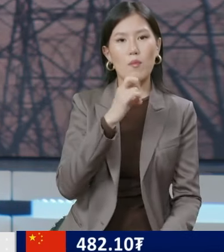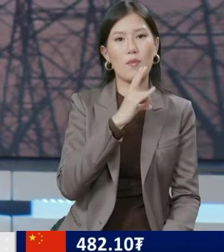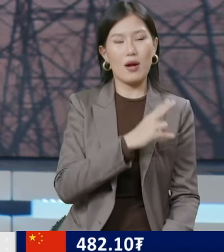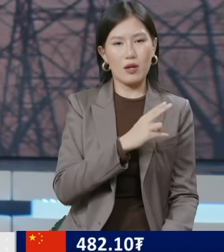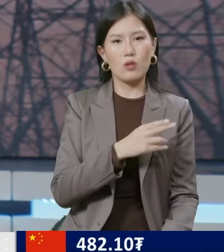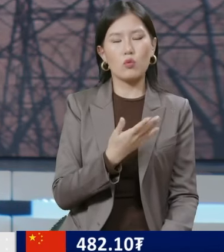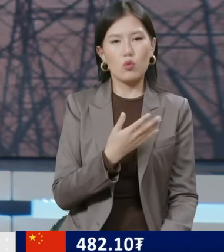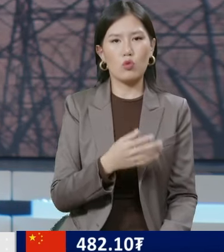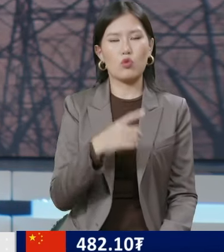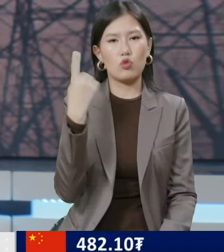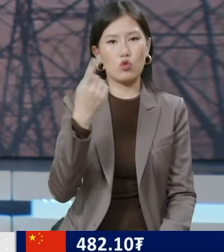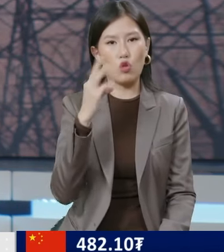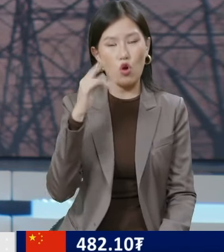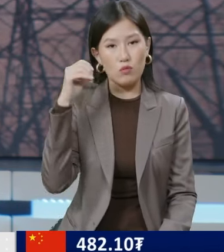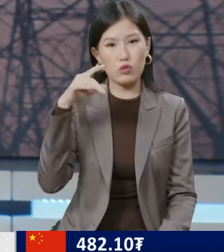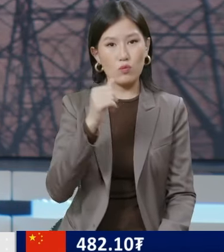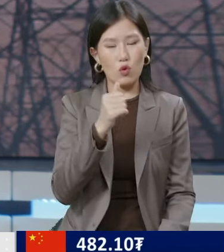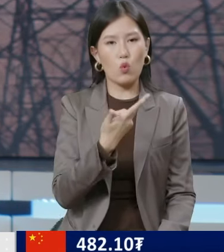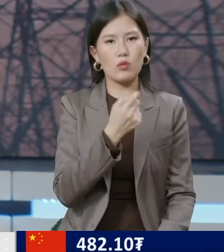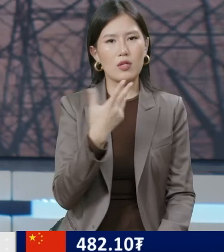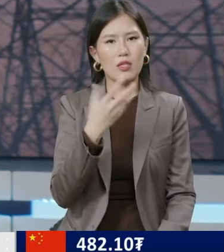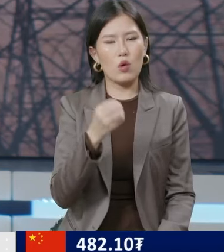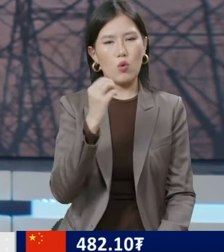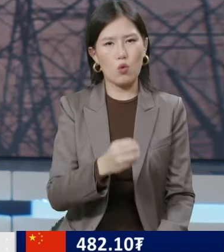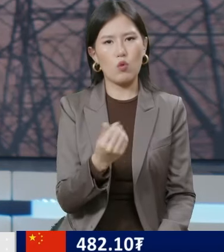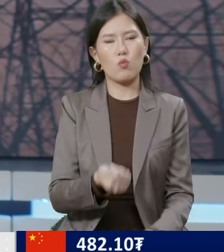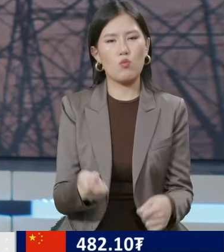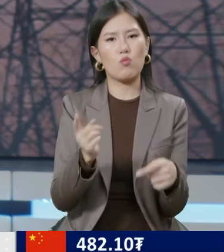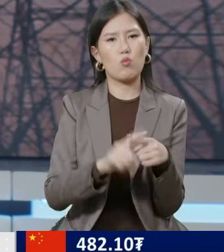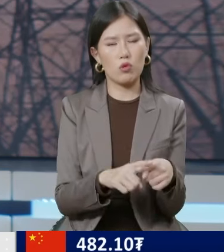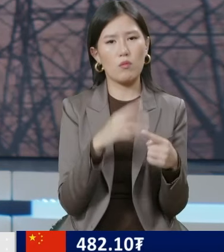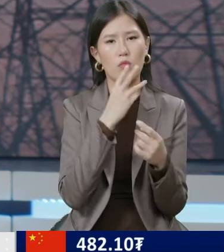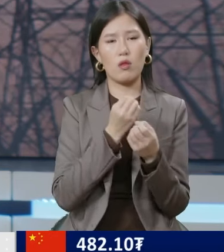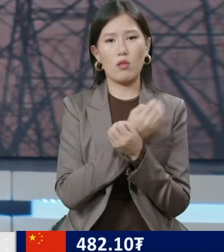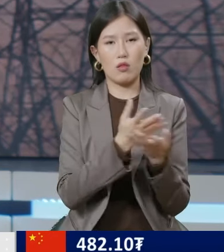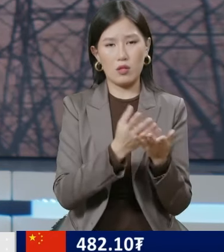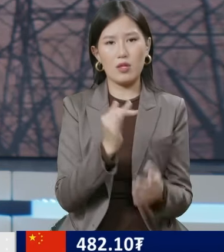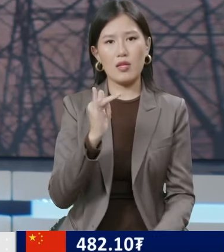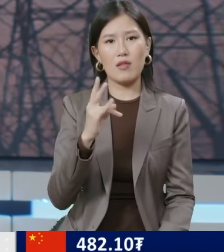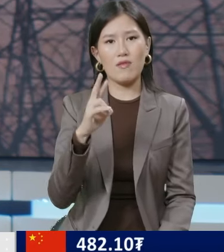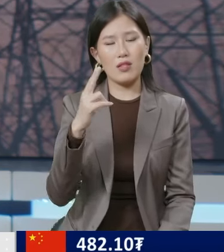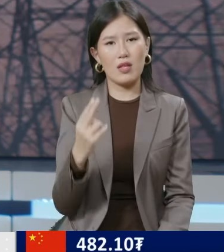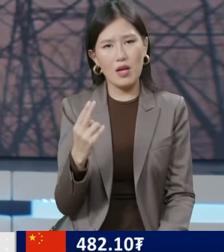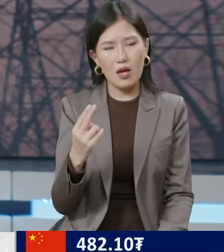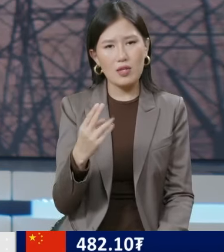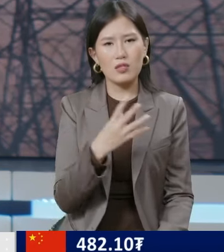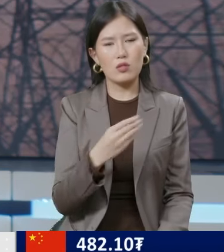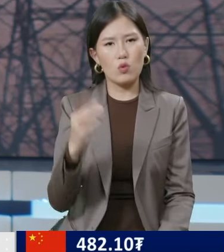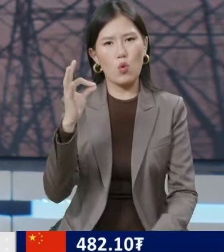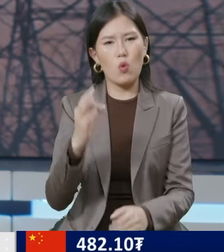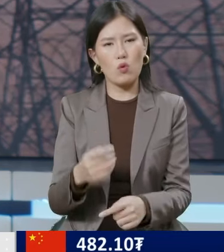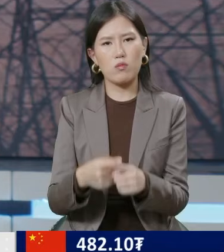эрчим хүчний нийт үнийг 30-50 хуваар нэмэгдүүлэх шийдвэр гарсан талаар танилцуулж инфляцид үзүүлэх нөлөө хүртэл хэлж байсан